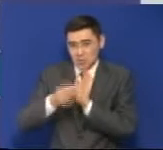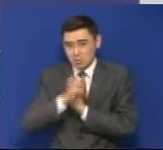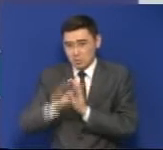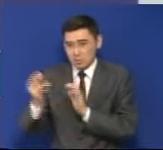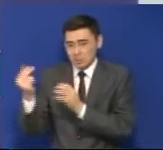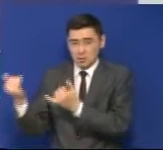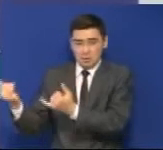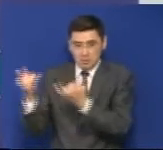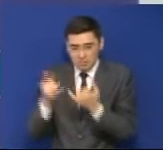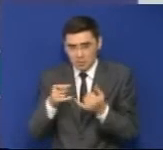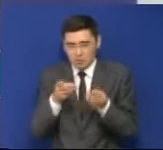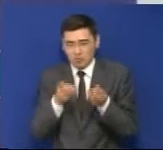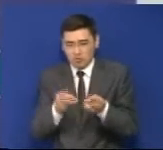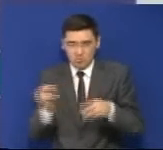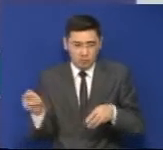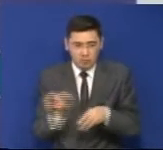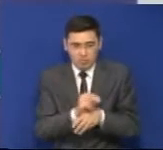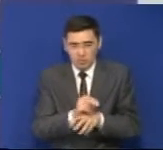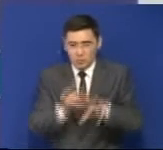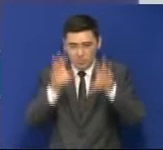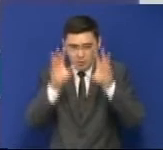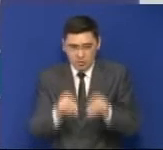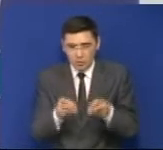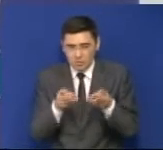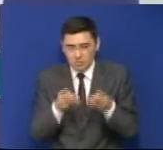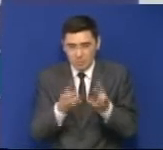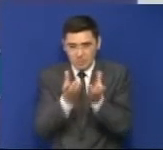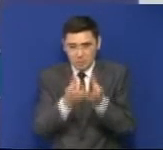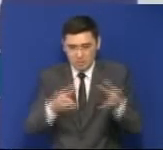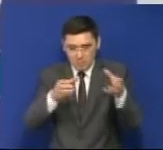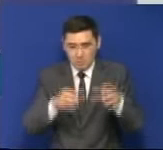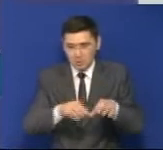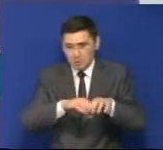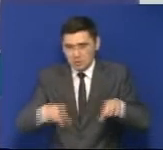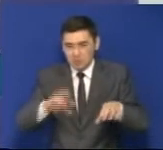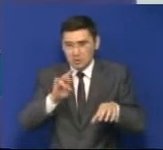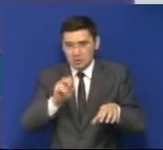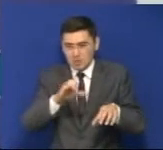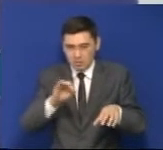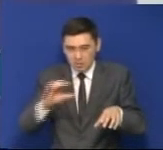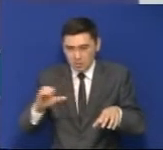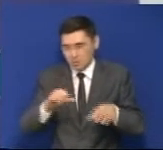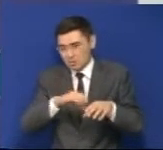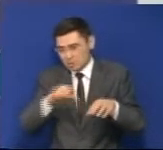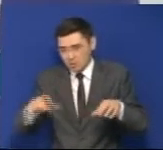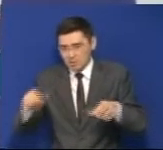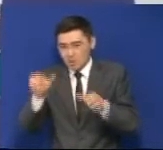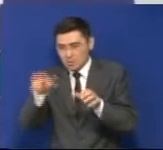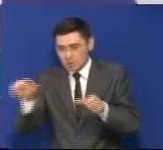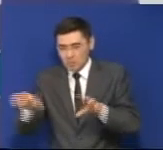толықтай жөнделді. Освещение бар. Пеш айырбасталды, насостар, сонтеп трасса